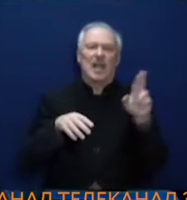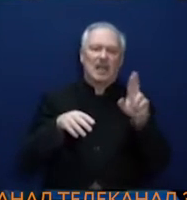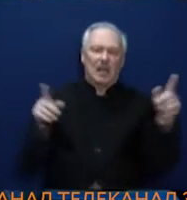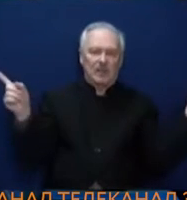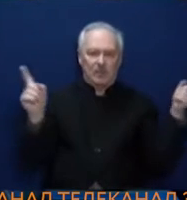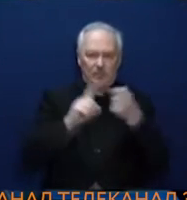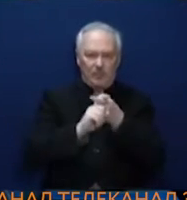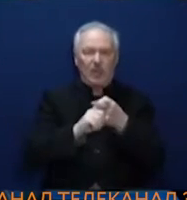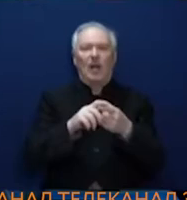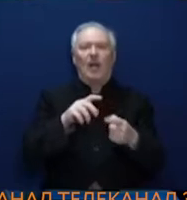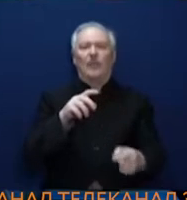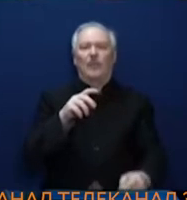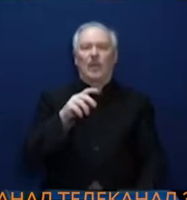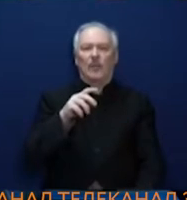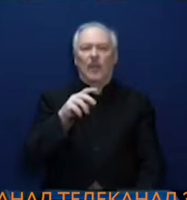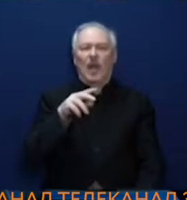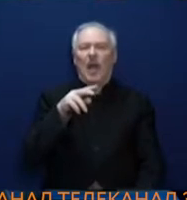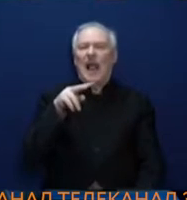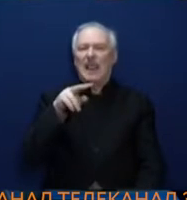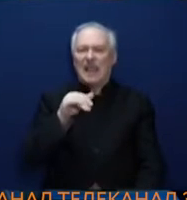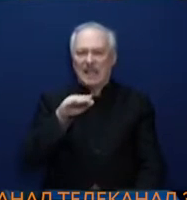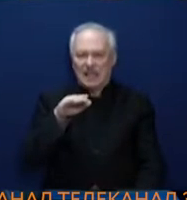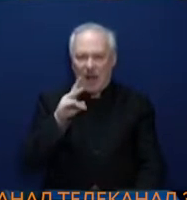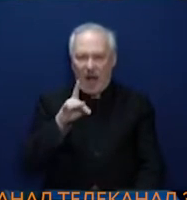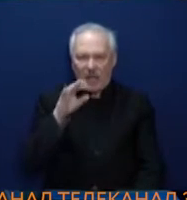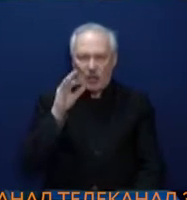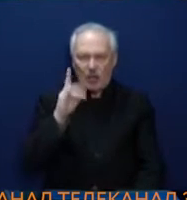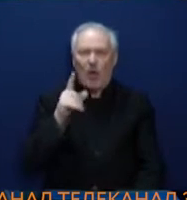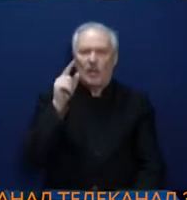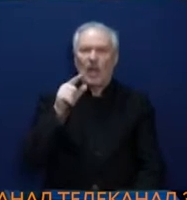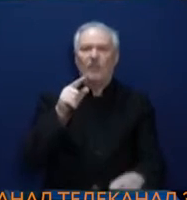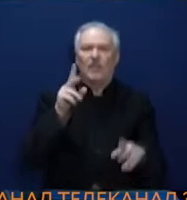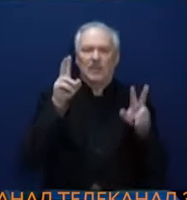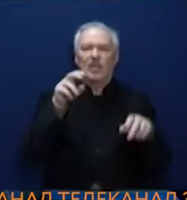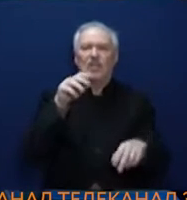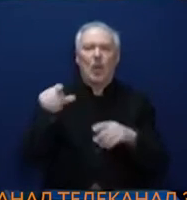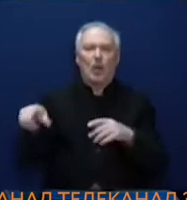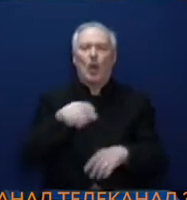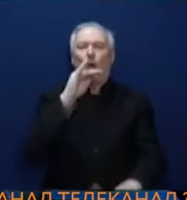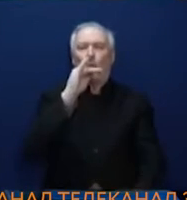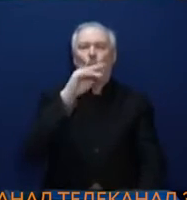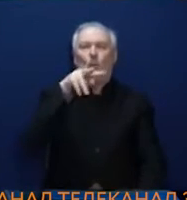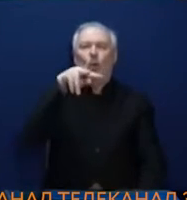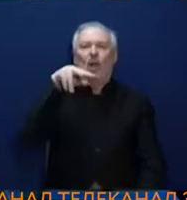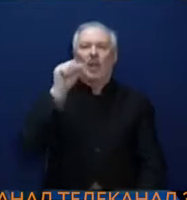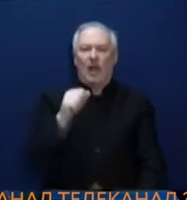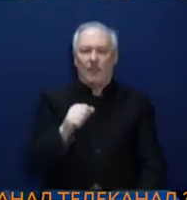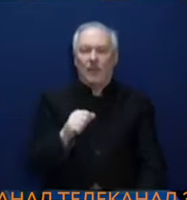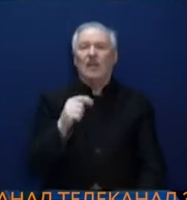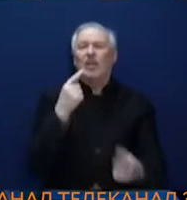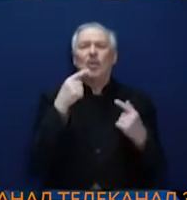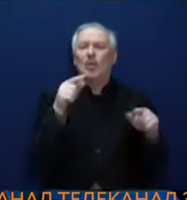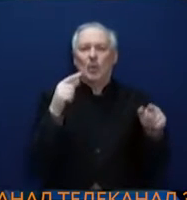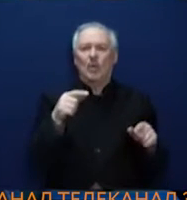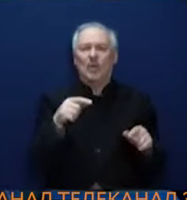реализуется, Лыткарино, Ленинский район. Юла называется, и другие,